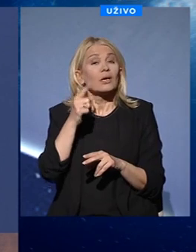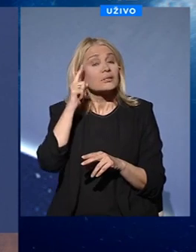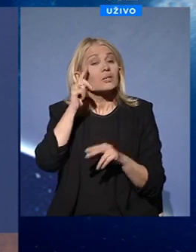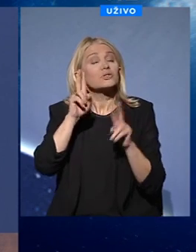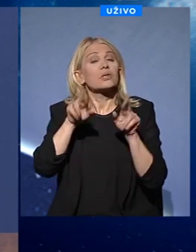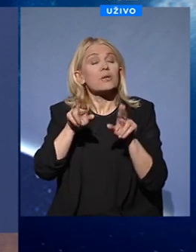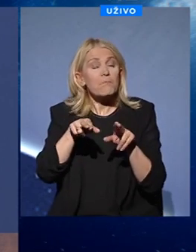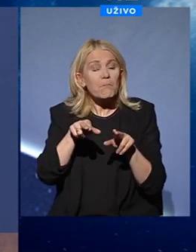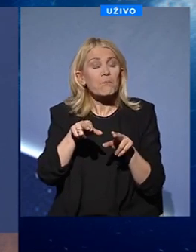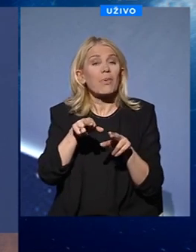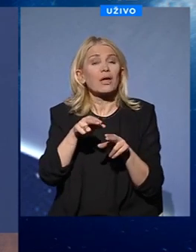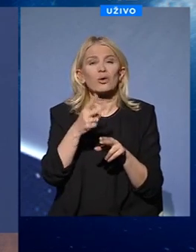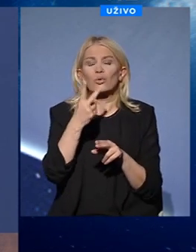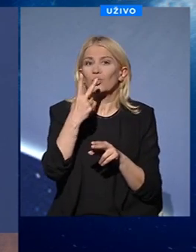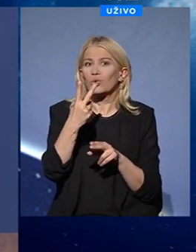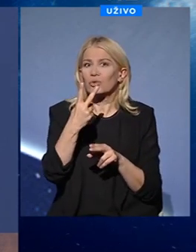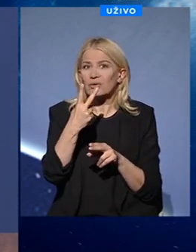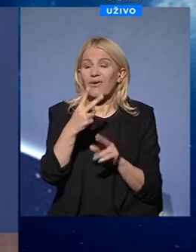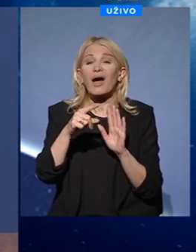imaju